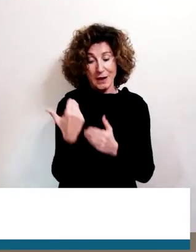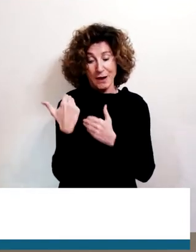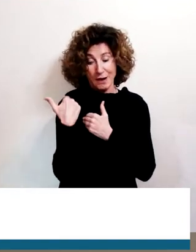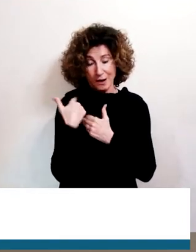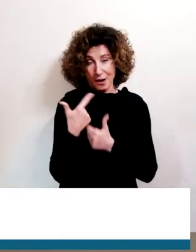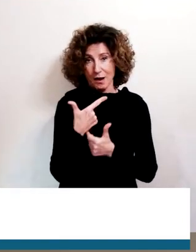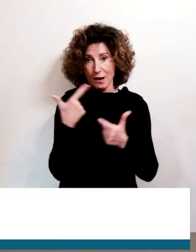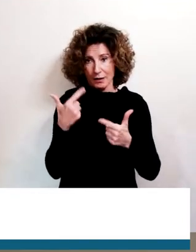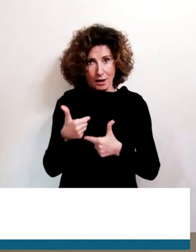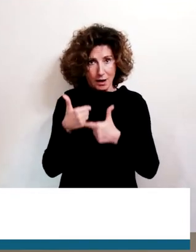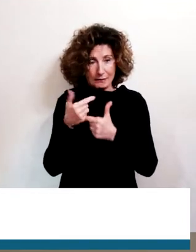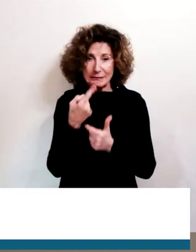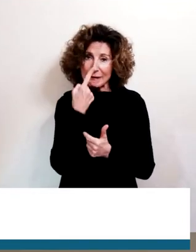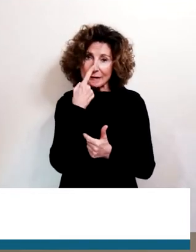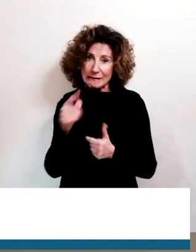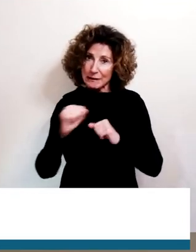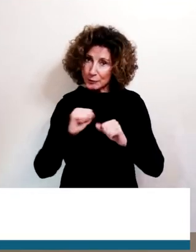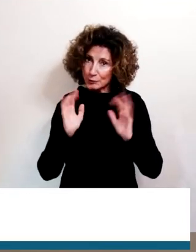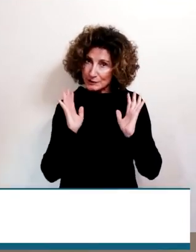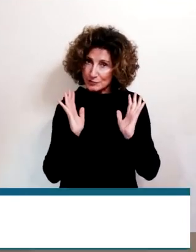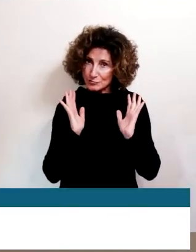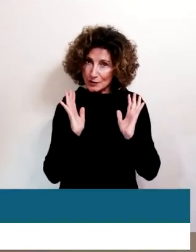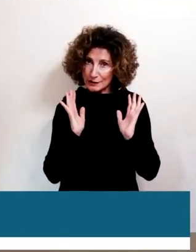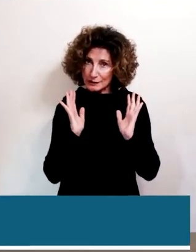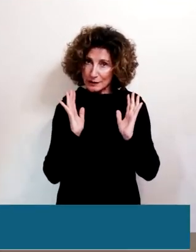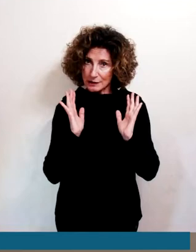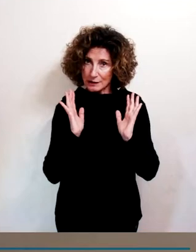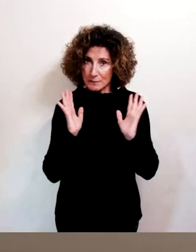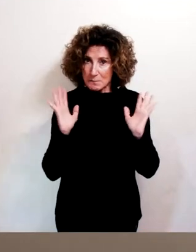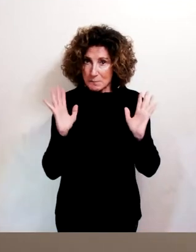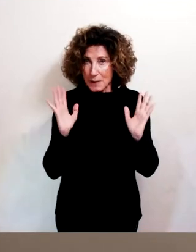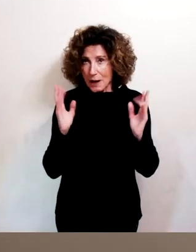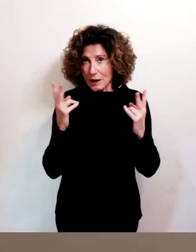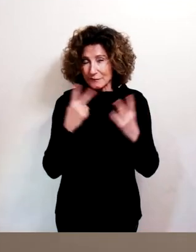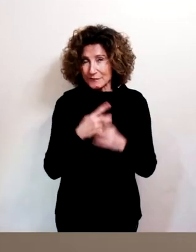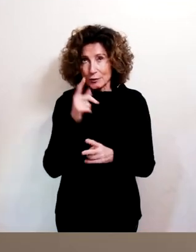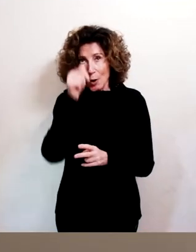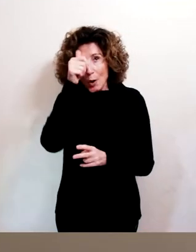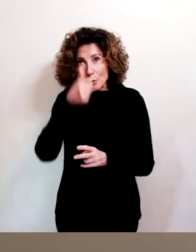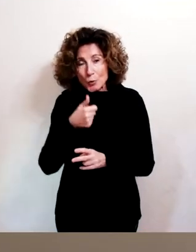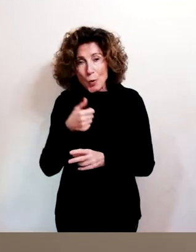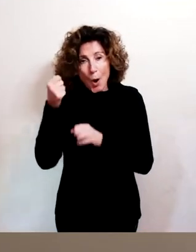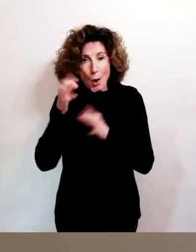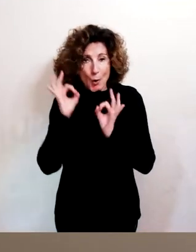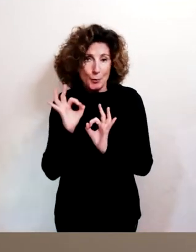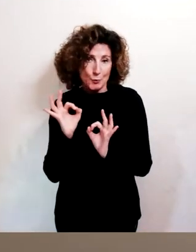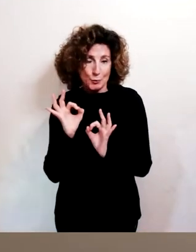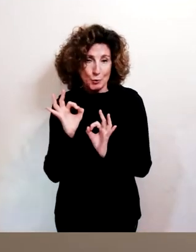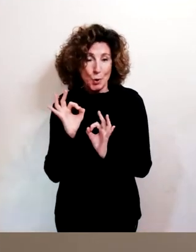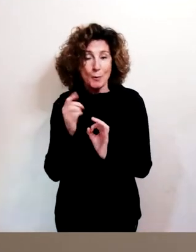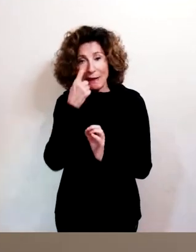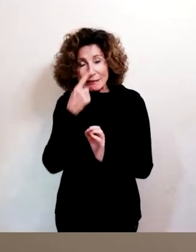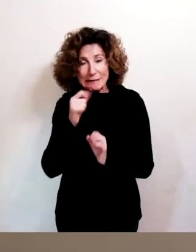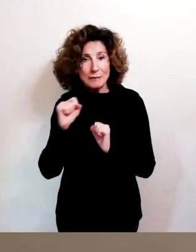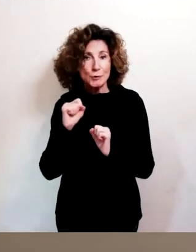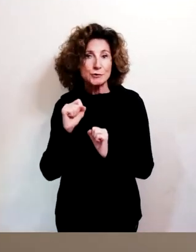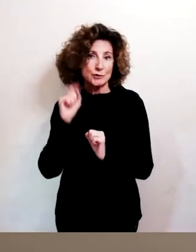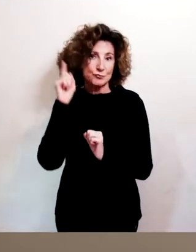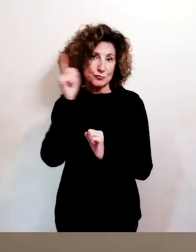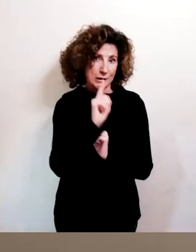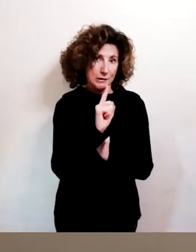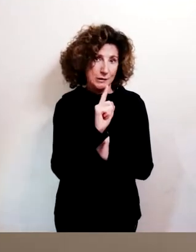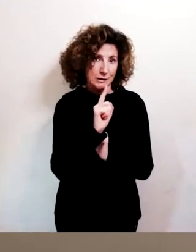ovviamente che sono quasi dirigenziali pur non avendo un ruolo istituzionale però il discorso